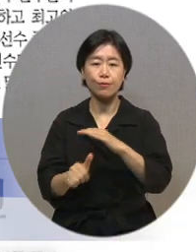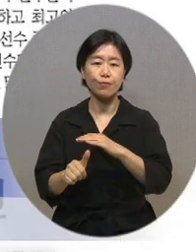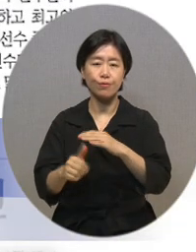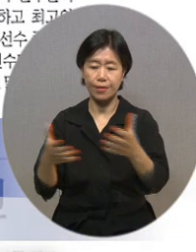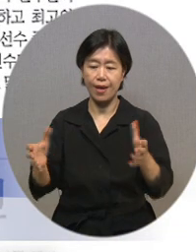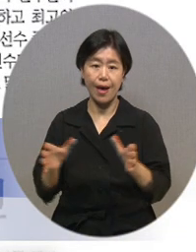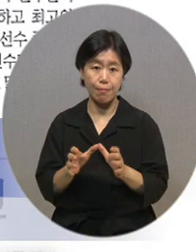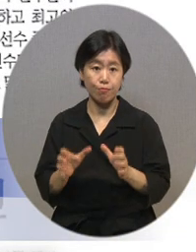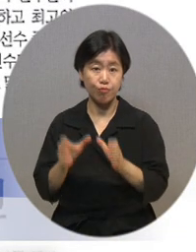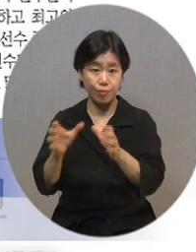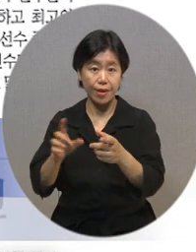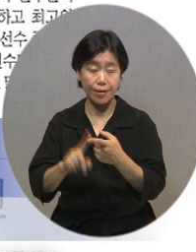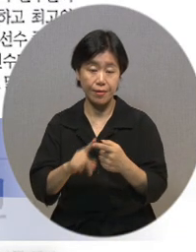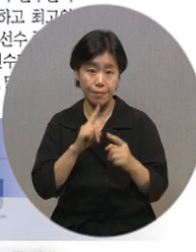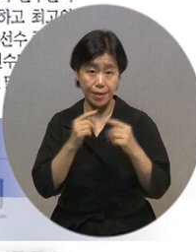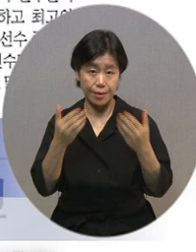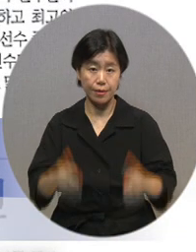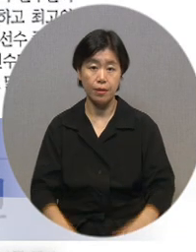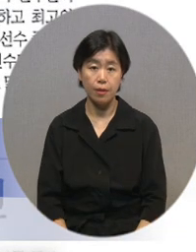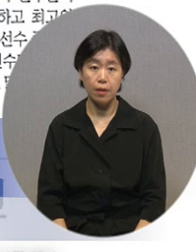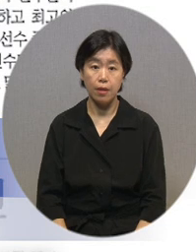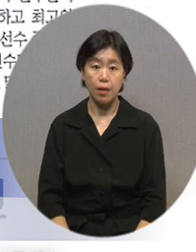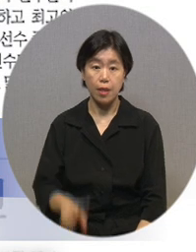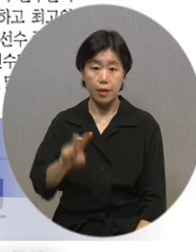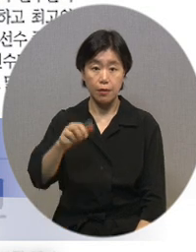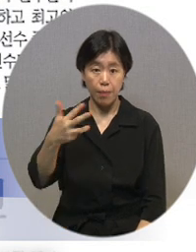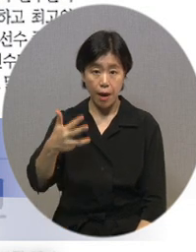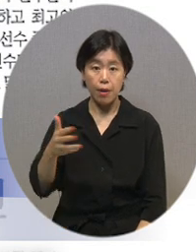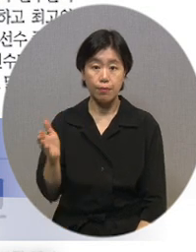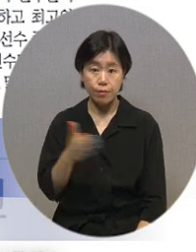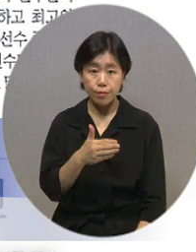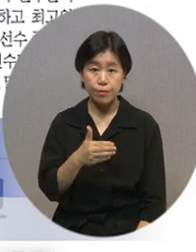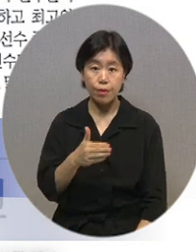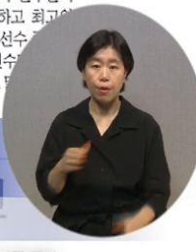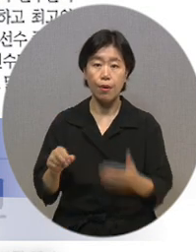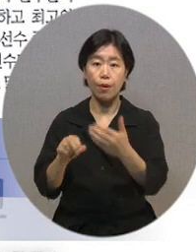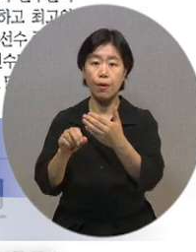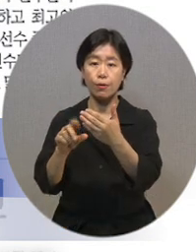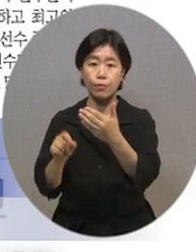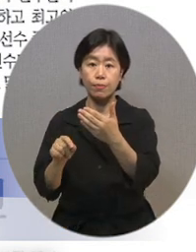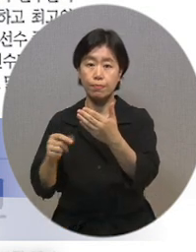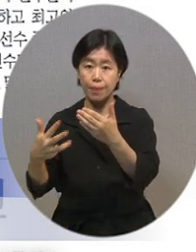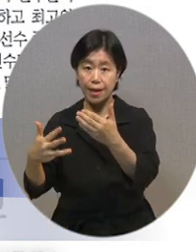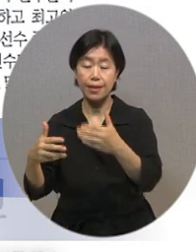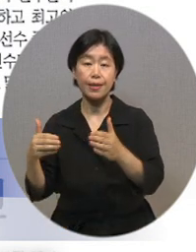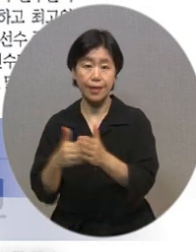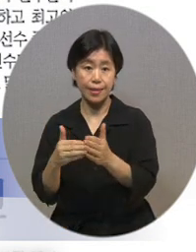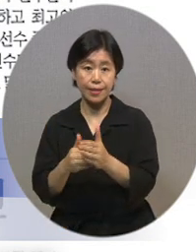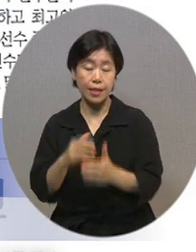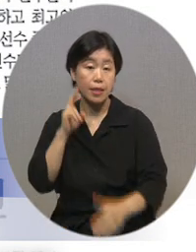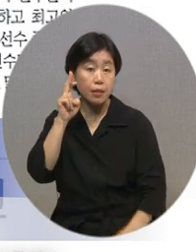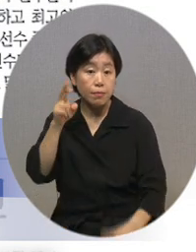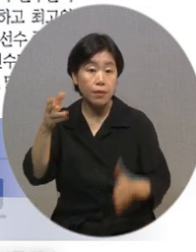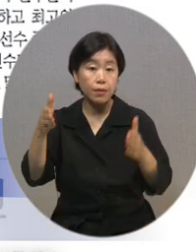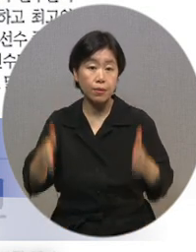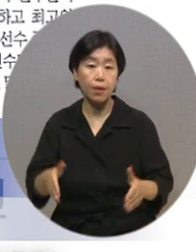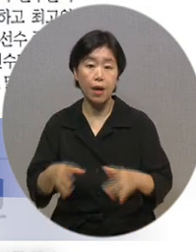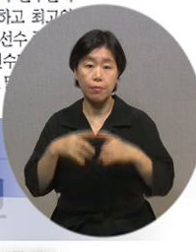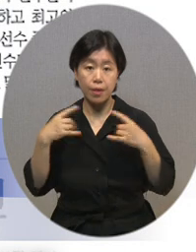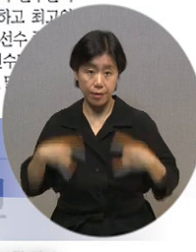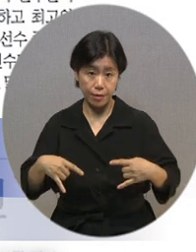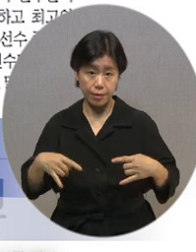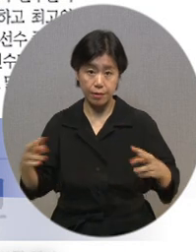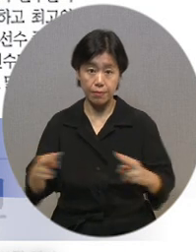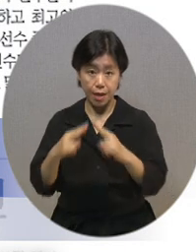실렸습니다 우리나라는 오는 28일부터 다음 달 8일까지 12일간 프랑스 파리에서 열리는이